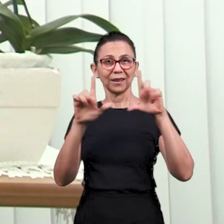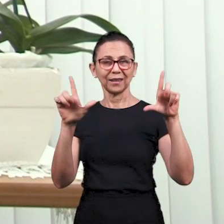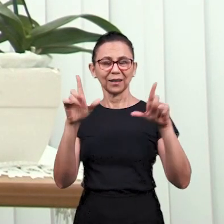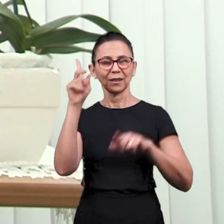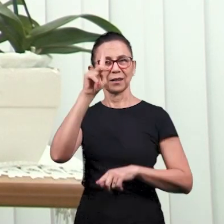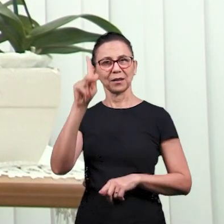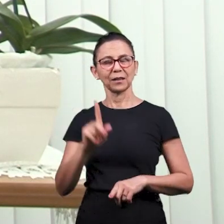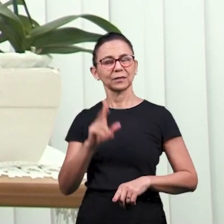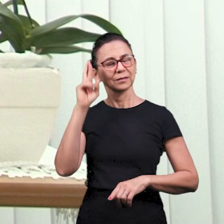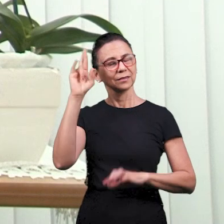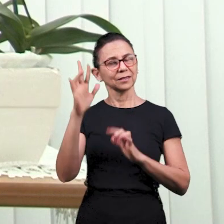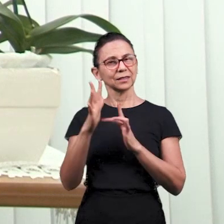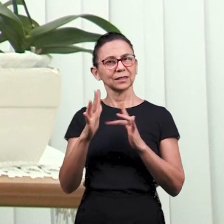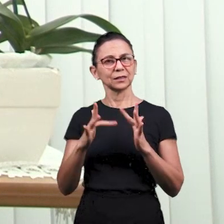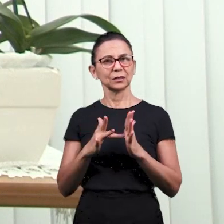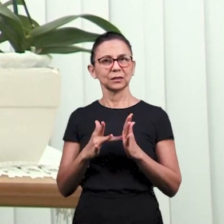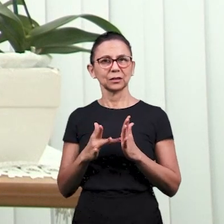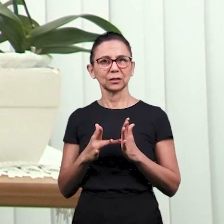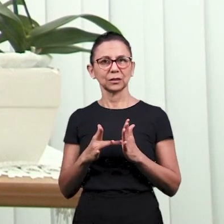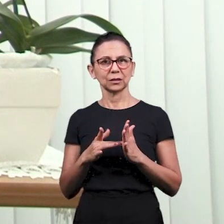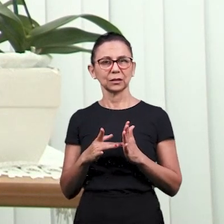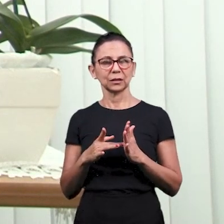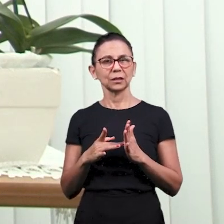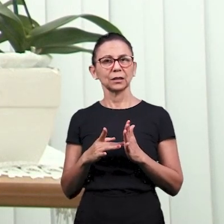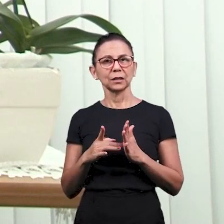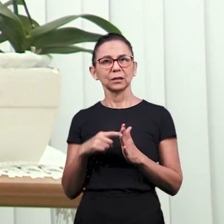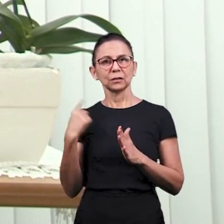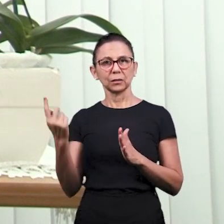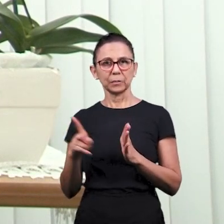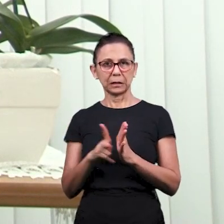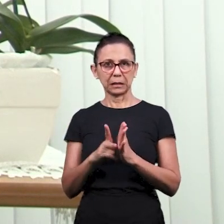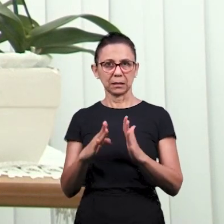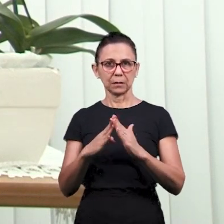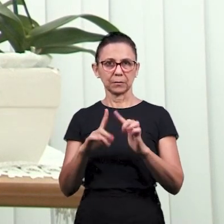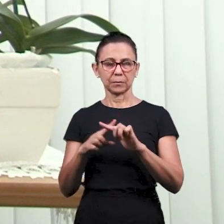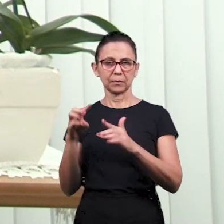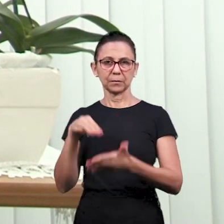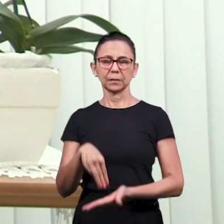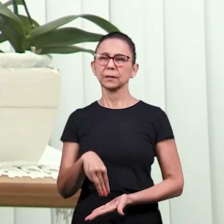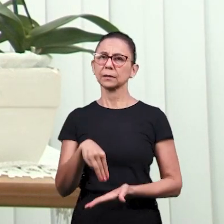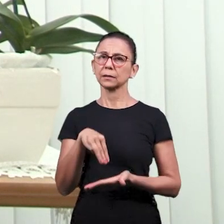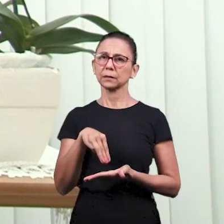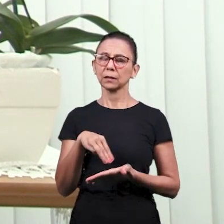зашли по приглашению, миром Господа Иисуса. Мы,